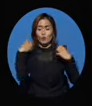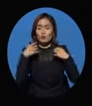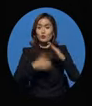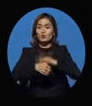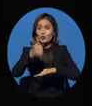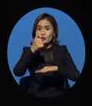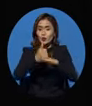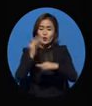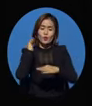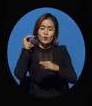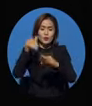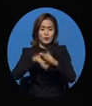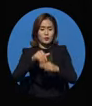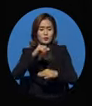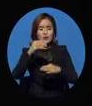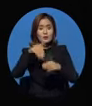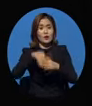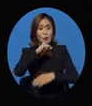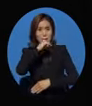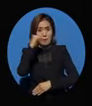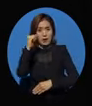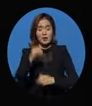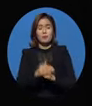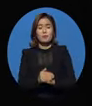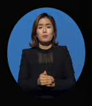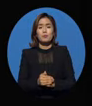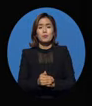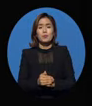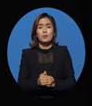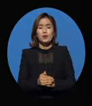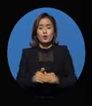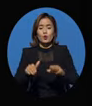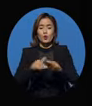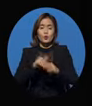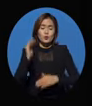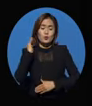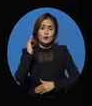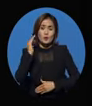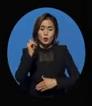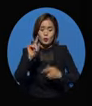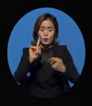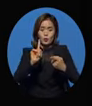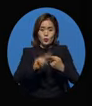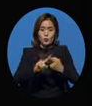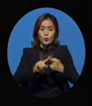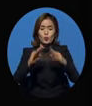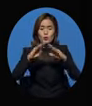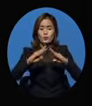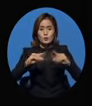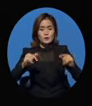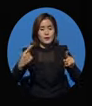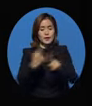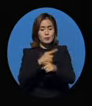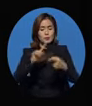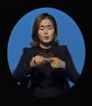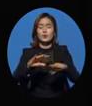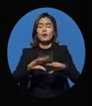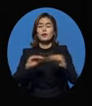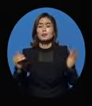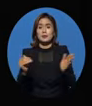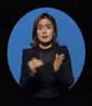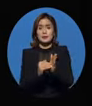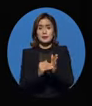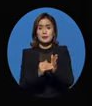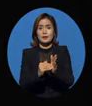대선 승리를 할 수 있습니다 문재인 정부의 백신 확보 노력과 부동산 대책을 뒷받침 하겠습니다